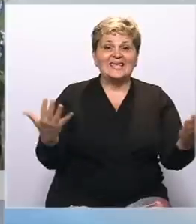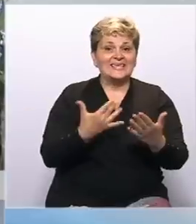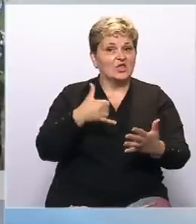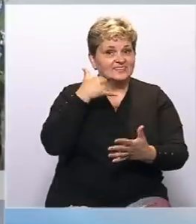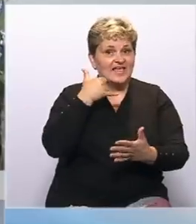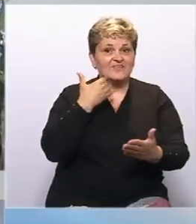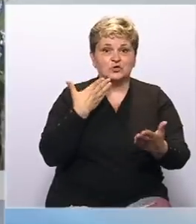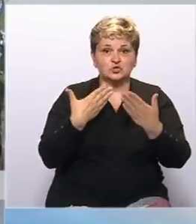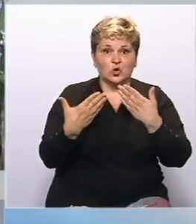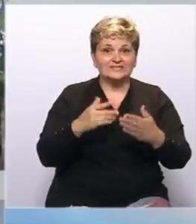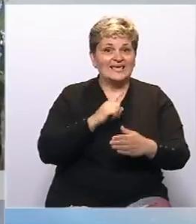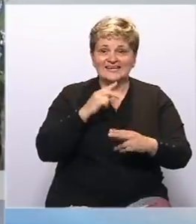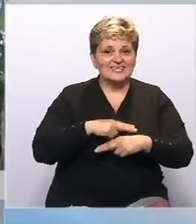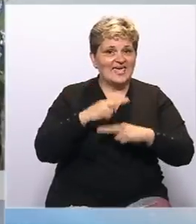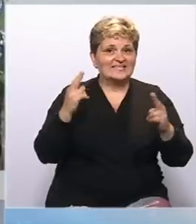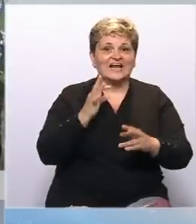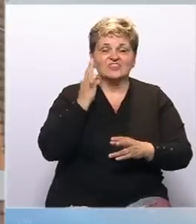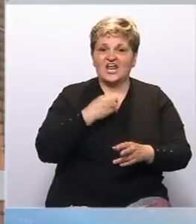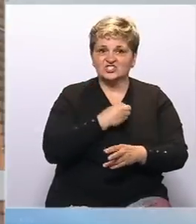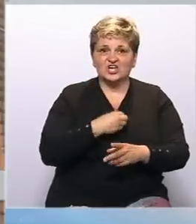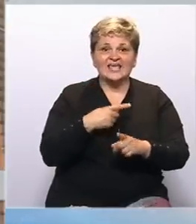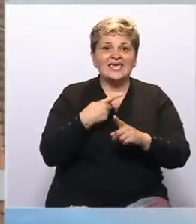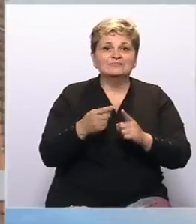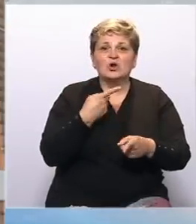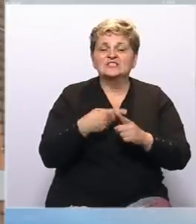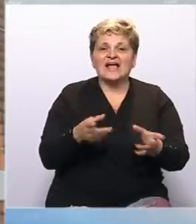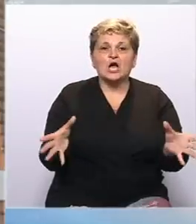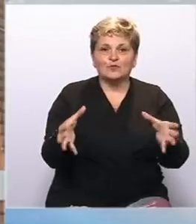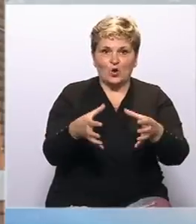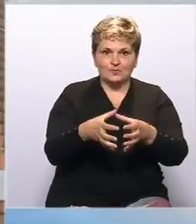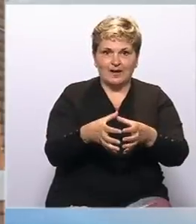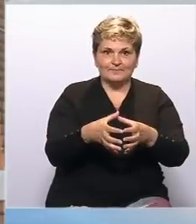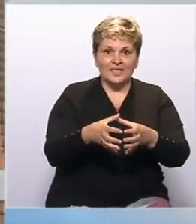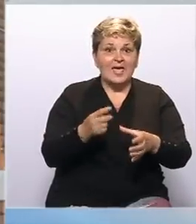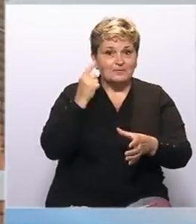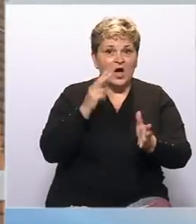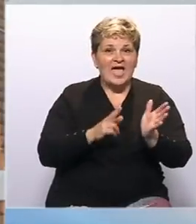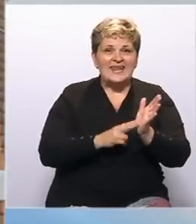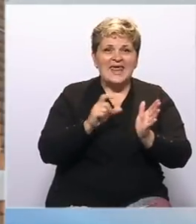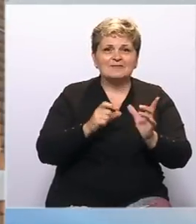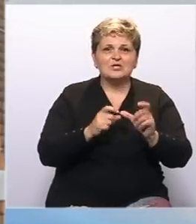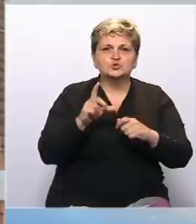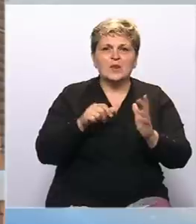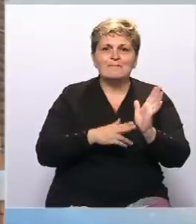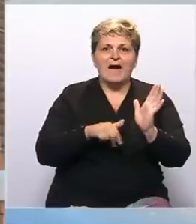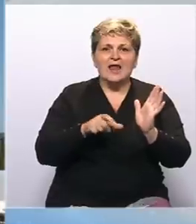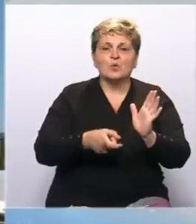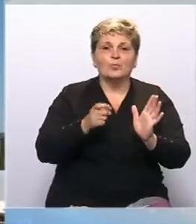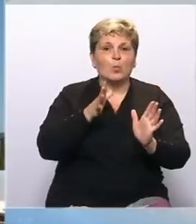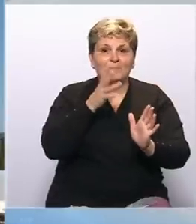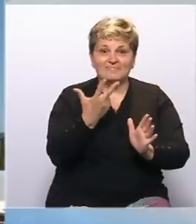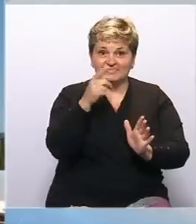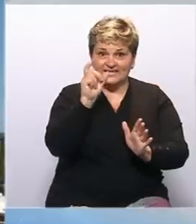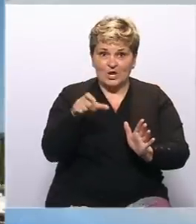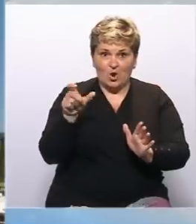hitnoj telefonskoj sjednici nije izglasao dan žalosti zbog nedostatka kvoruma. Podsećamo, Nermin Sulejmanović ubio je u petak